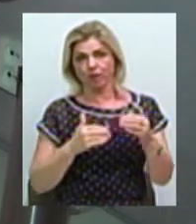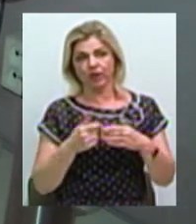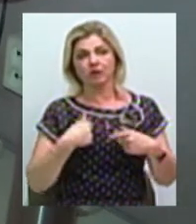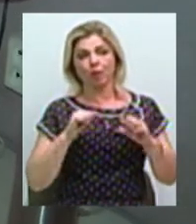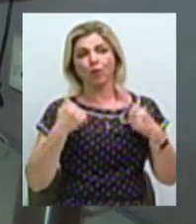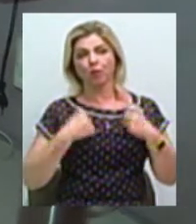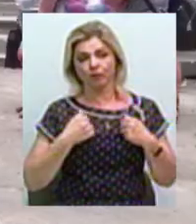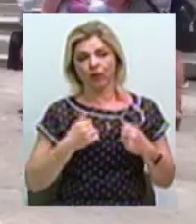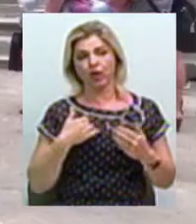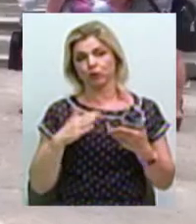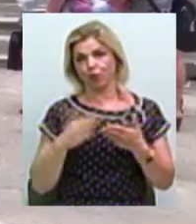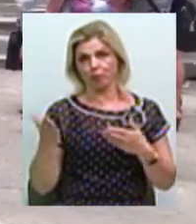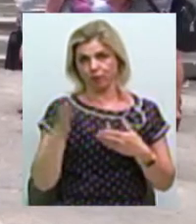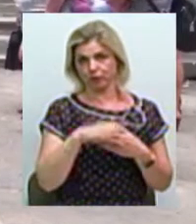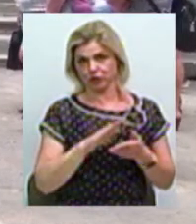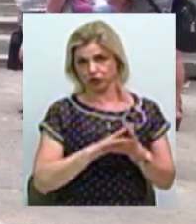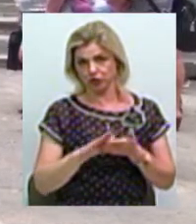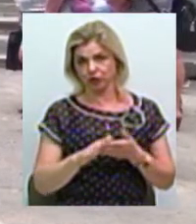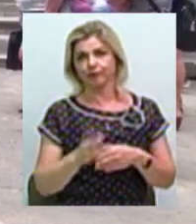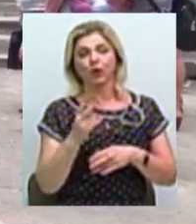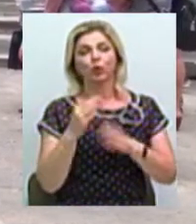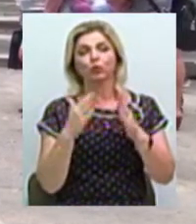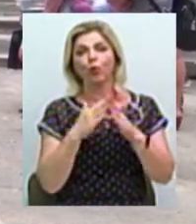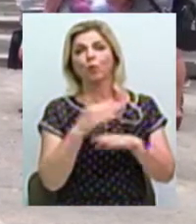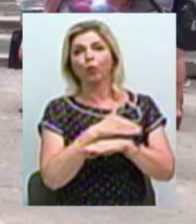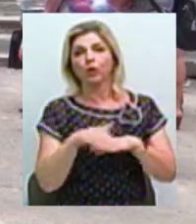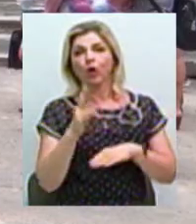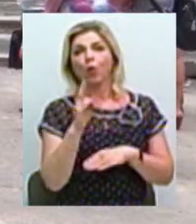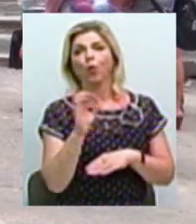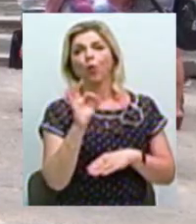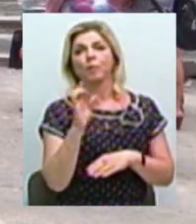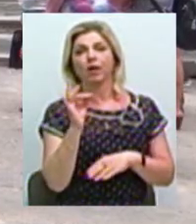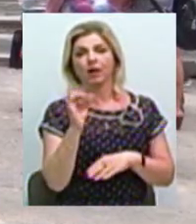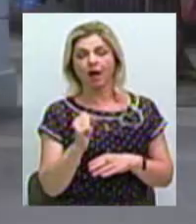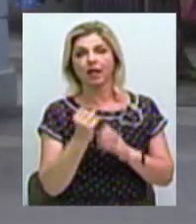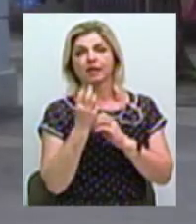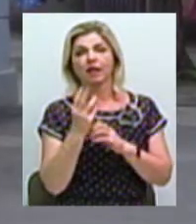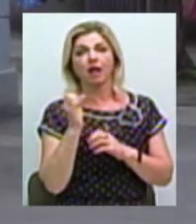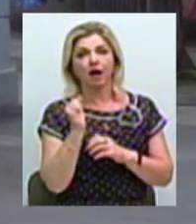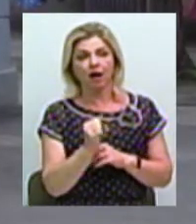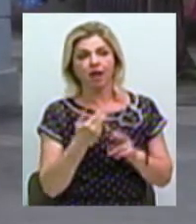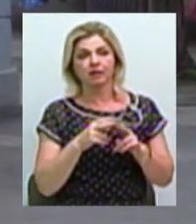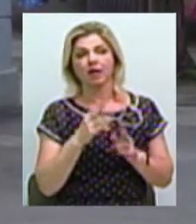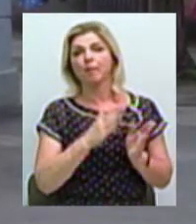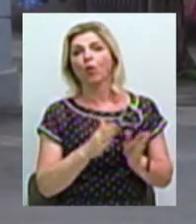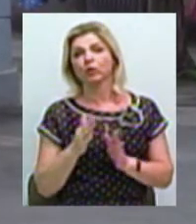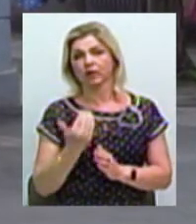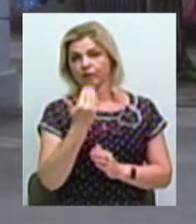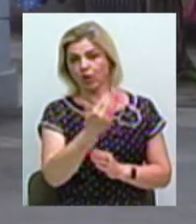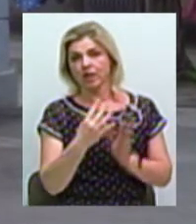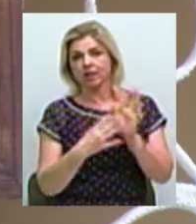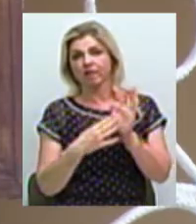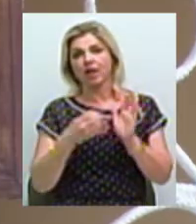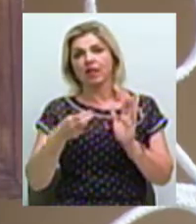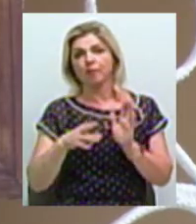прийти чистою. Будинок по вулиці Кобера, 13А, знаходиться на балансі спеціалізованого комунального підприємства «Гуртожиток». 9 липня